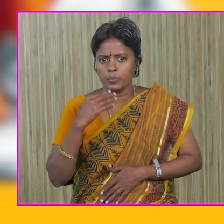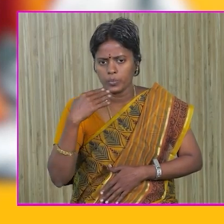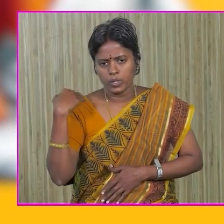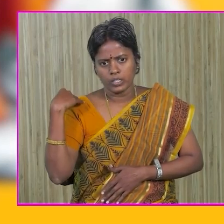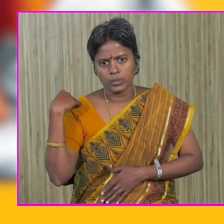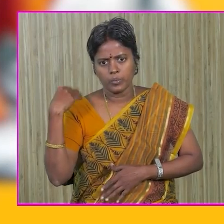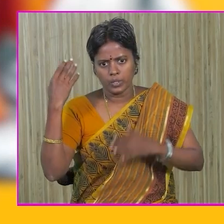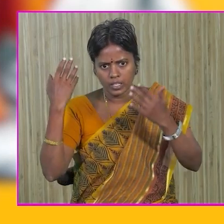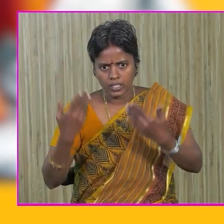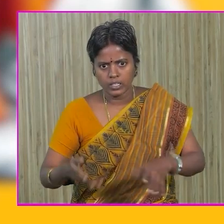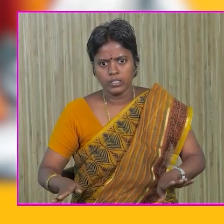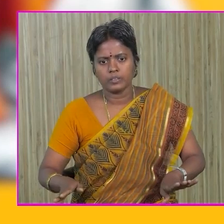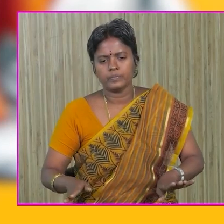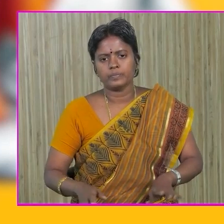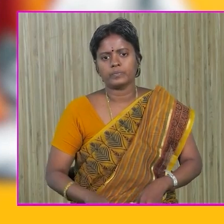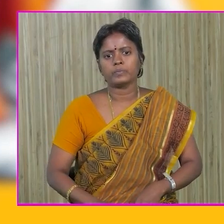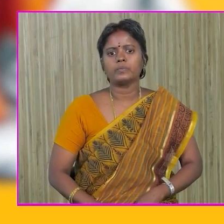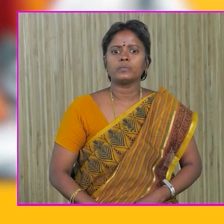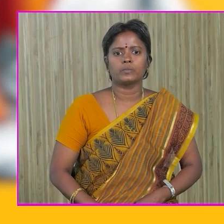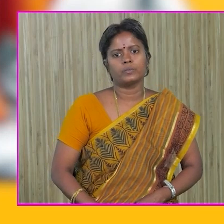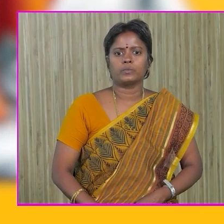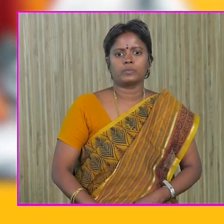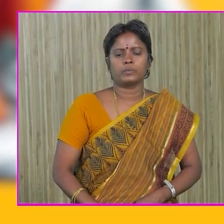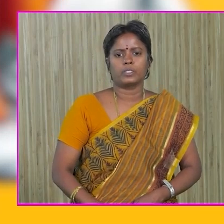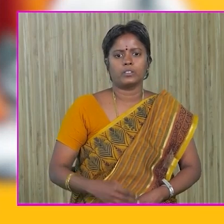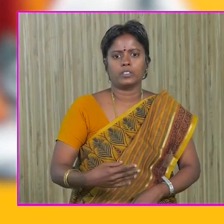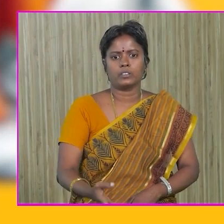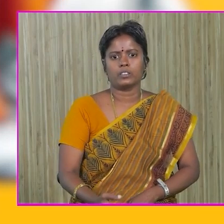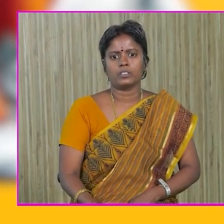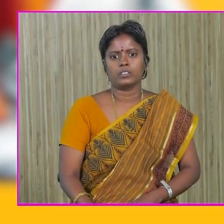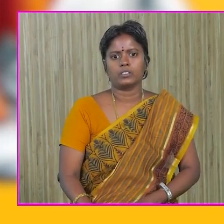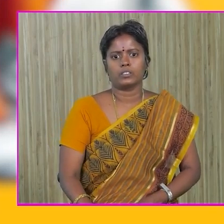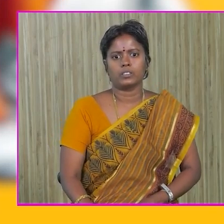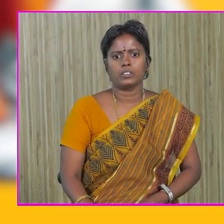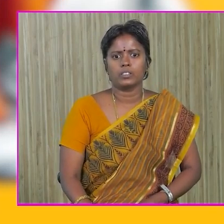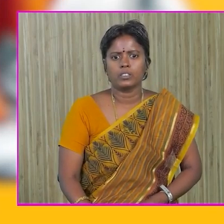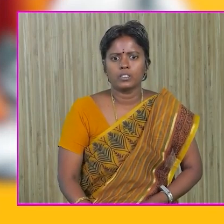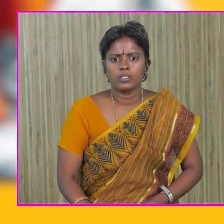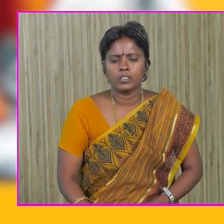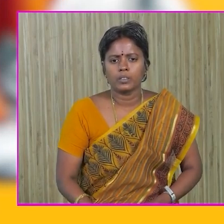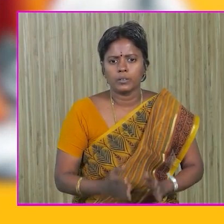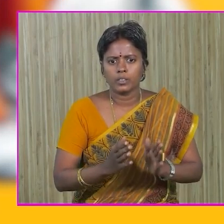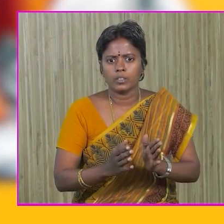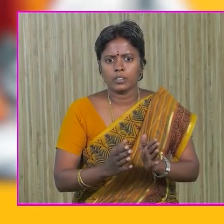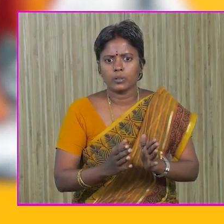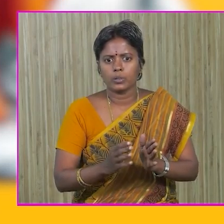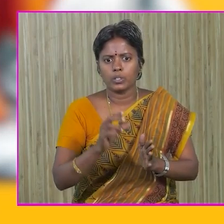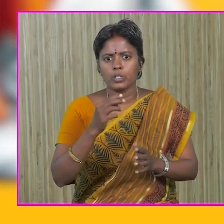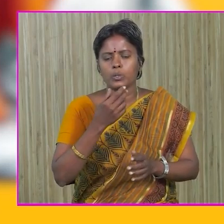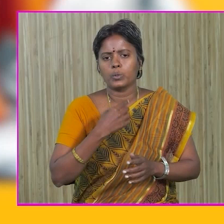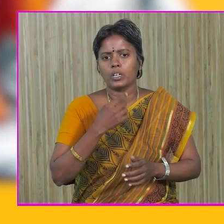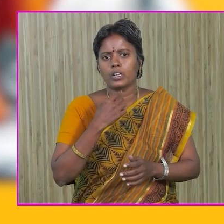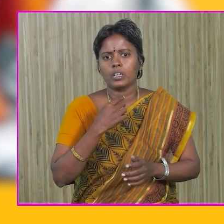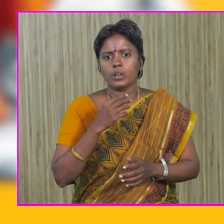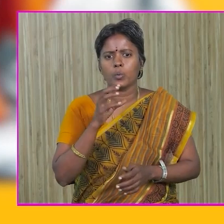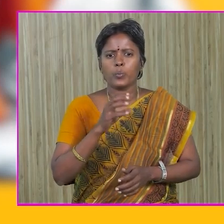இழந்து போவார்கள், இழிவை தேடி கொள்வார்கள். இது அழகான ஒரு பாட்டு இருக்கு. இந்த குறளின் பொருளை